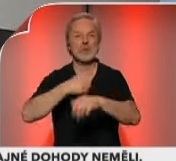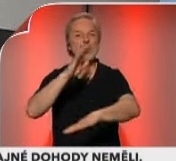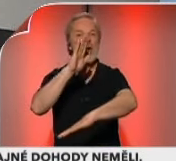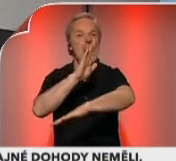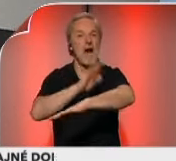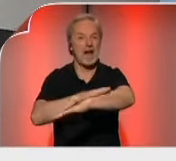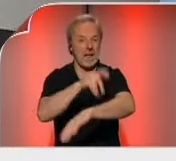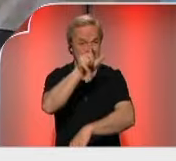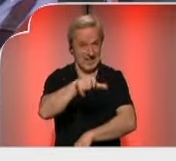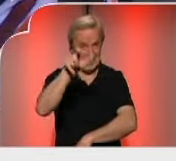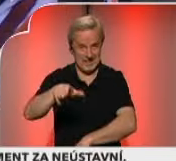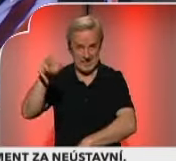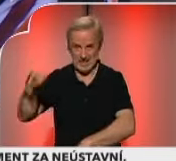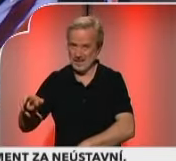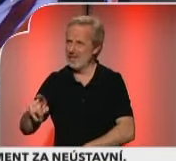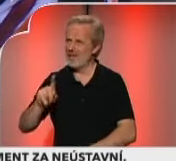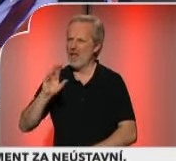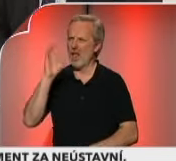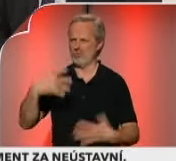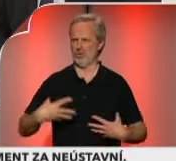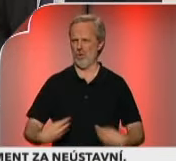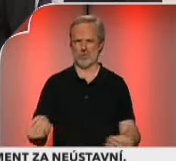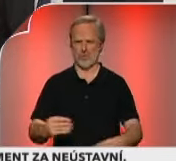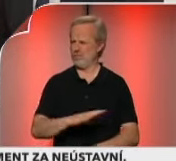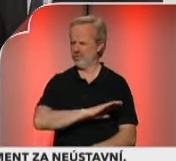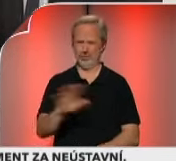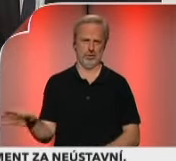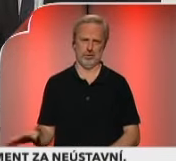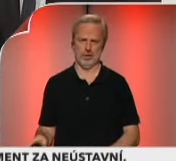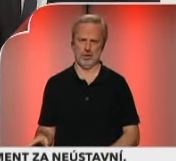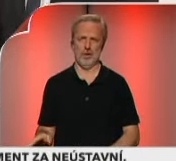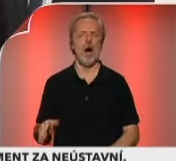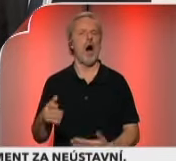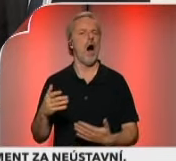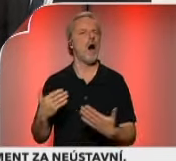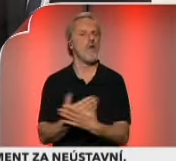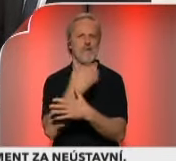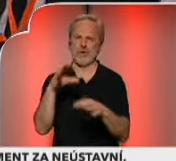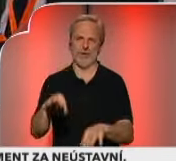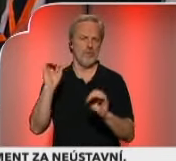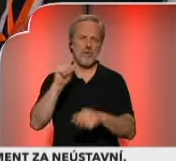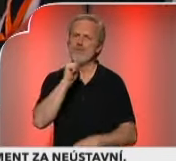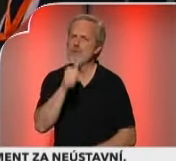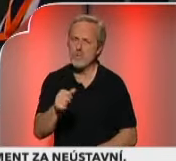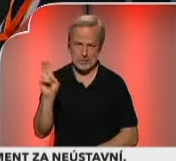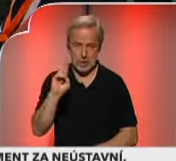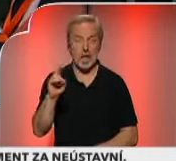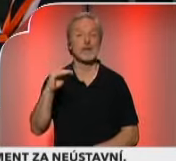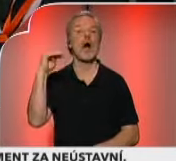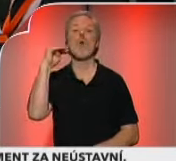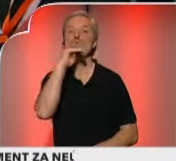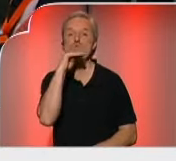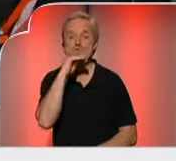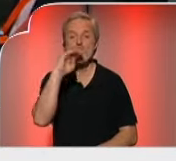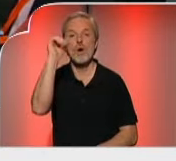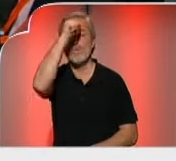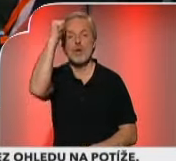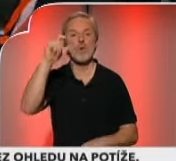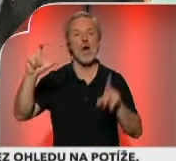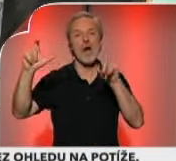té nové kandidátní listiny do voleb to za prvé a zadruhé Myslím si že Marcel kádek je